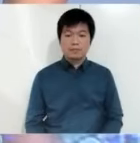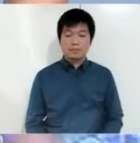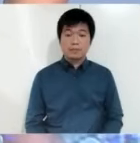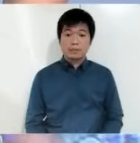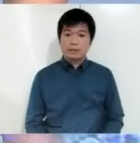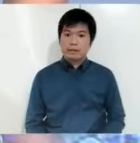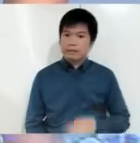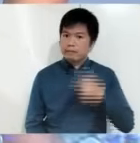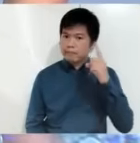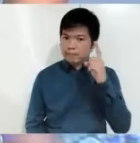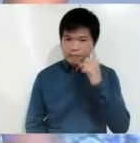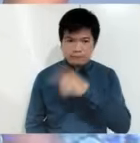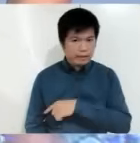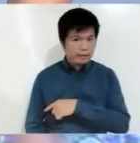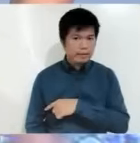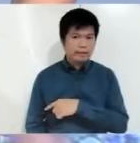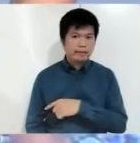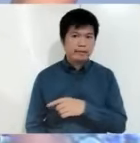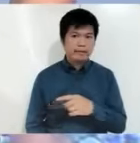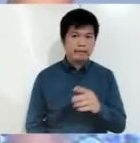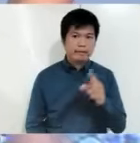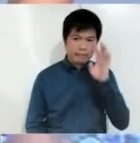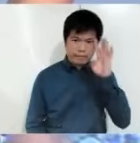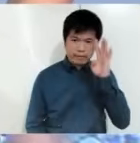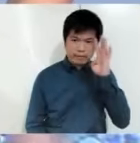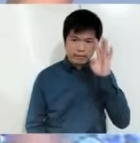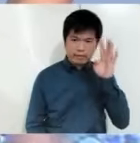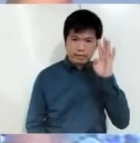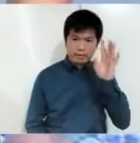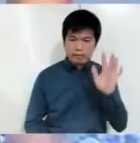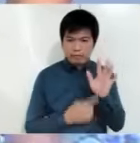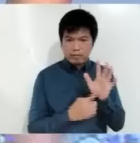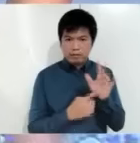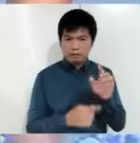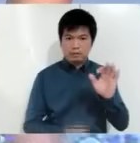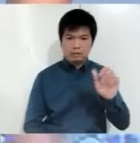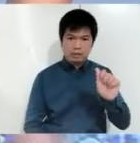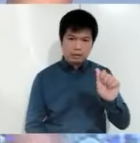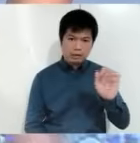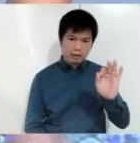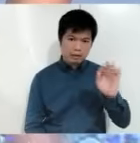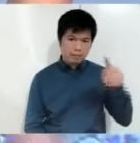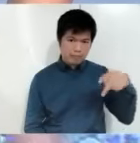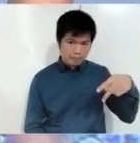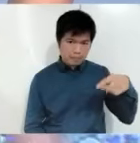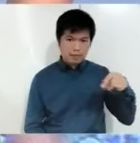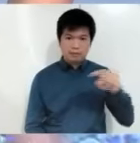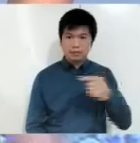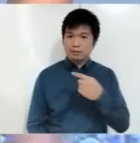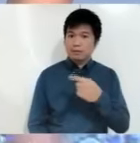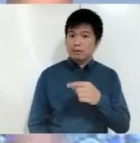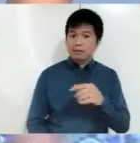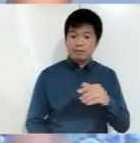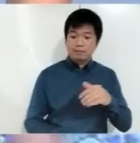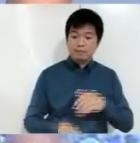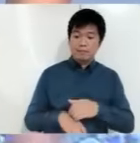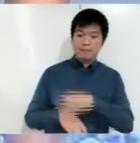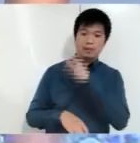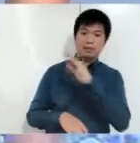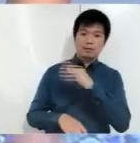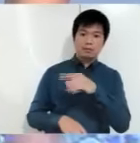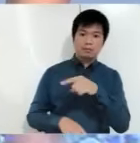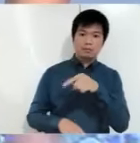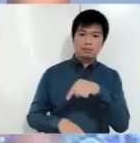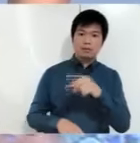lang. Yan ang iginiit ng AFP sa akusasyon ng China na pinaalis daw nila ang gunboat ng Philippine Navy sa